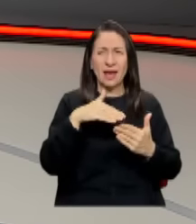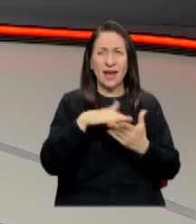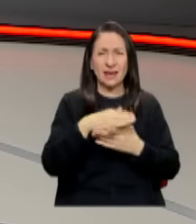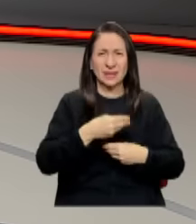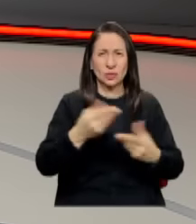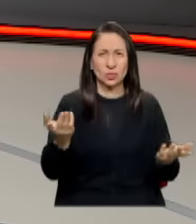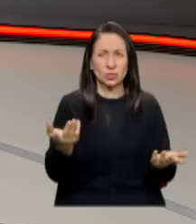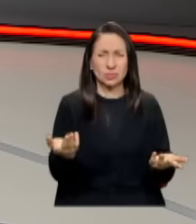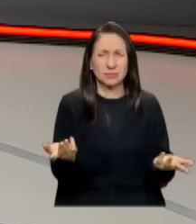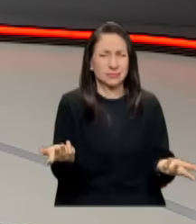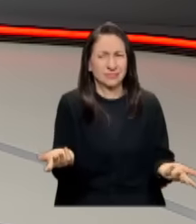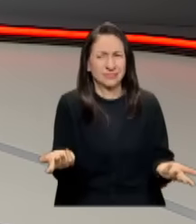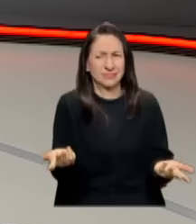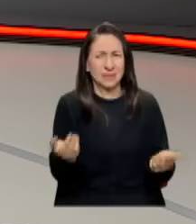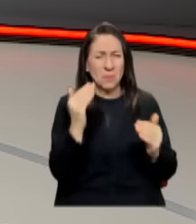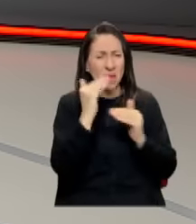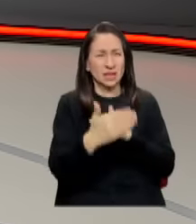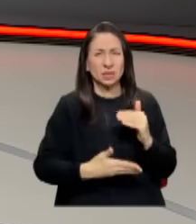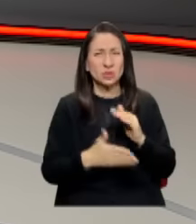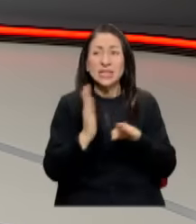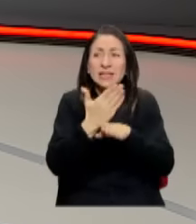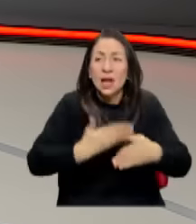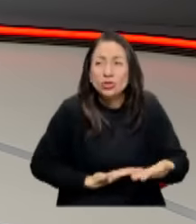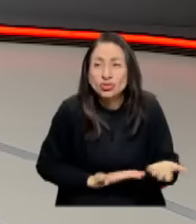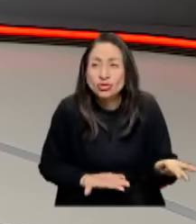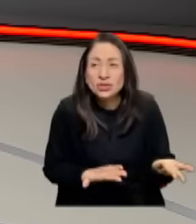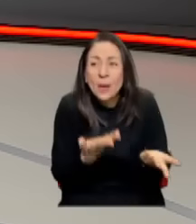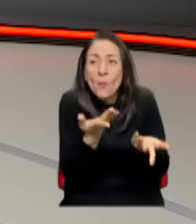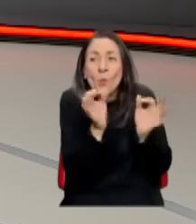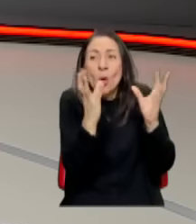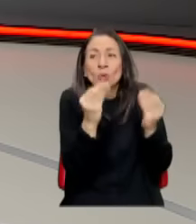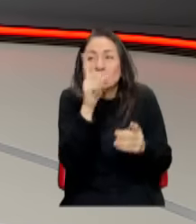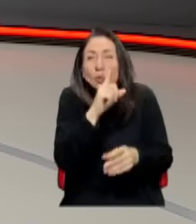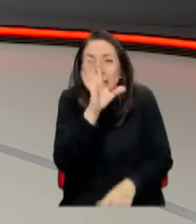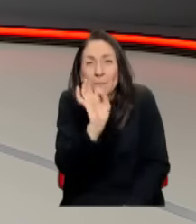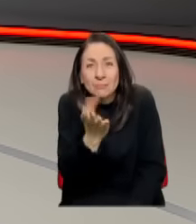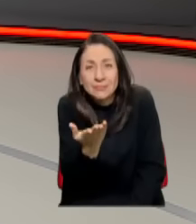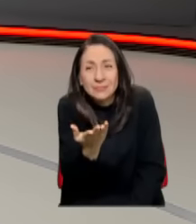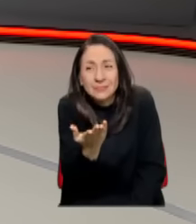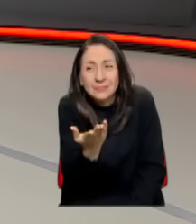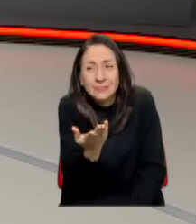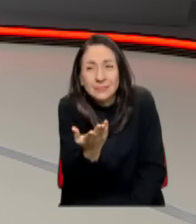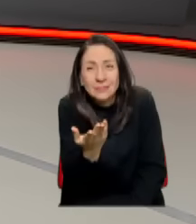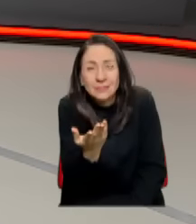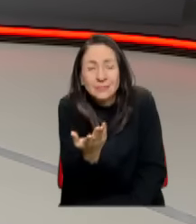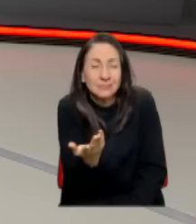Efendim, millet açmış. Neden aç? Bu hale geldiyse kimin yüzünden geldi?